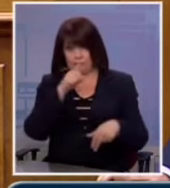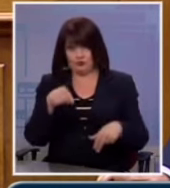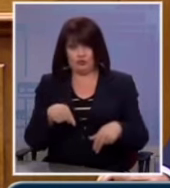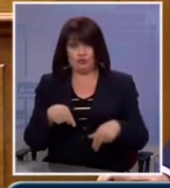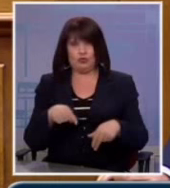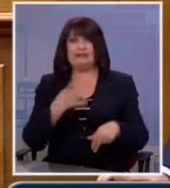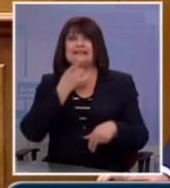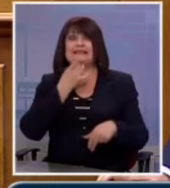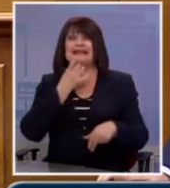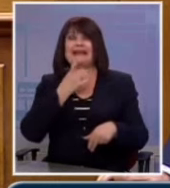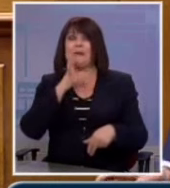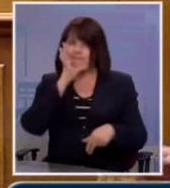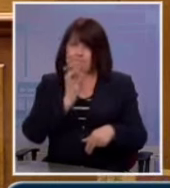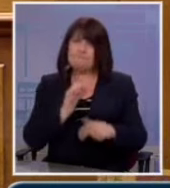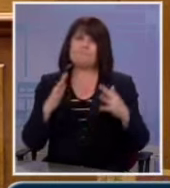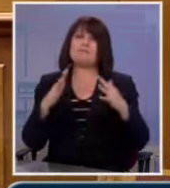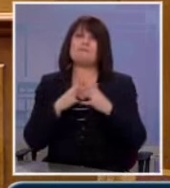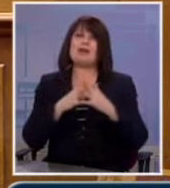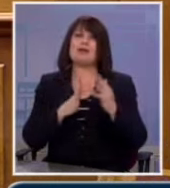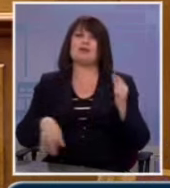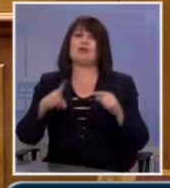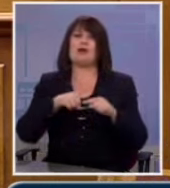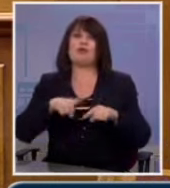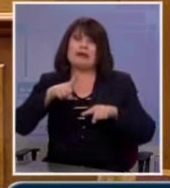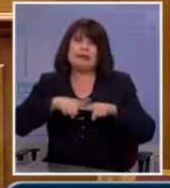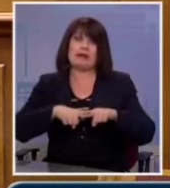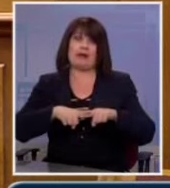δώσαμε μια σκληρή και ειλικρινή μάχη για το λαό και την πατρίδα μας.